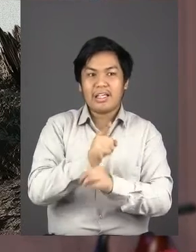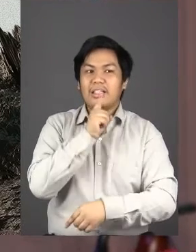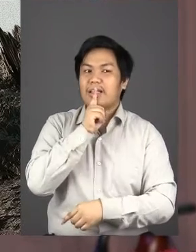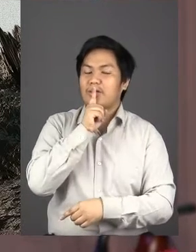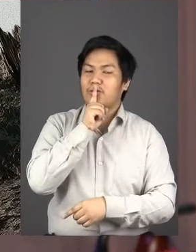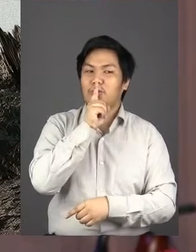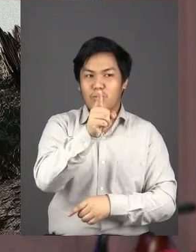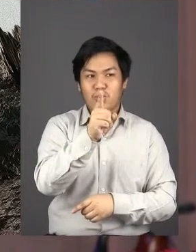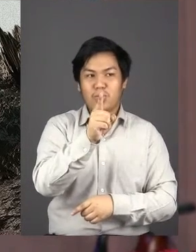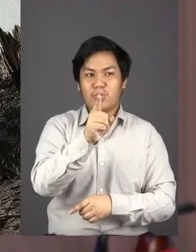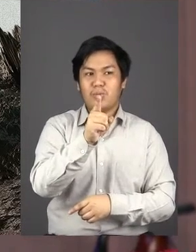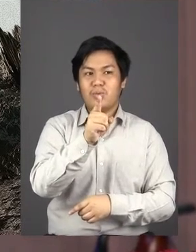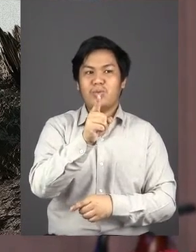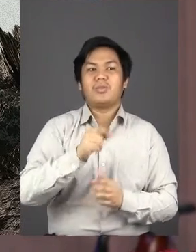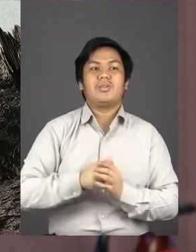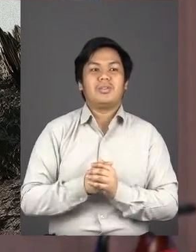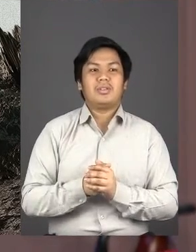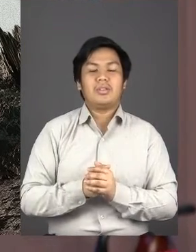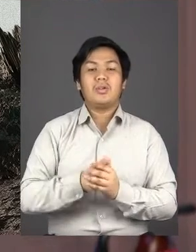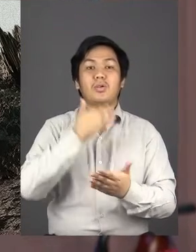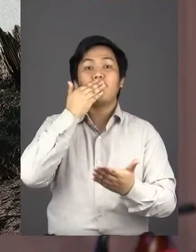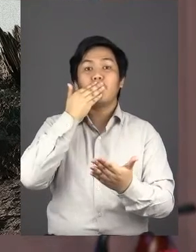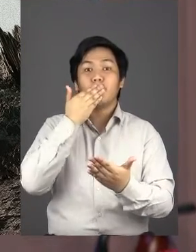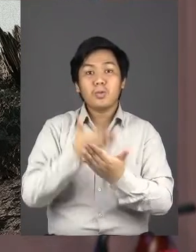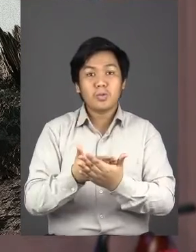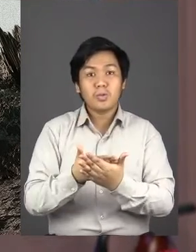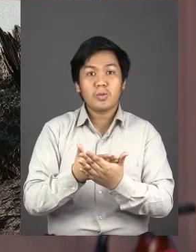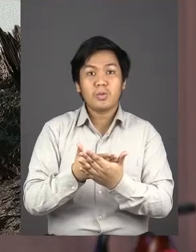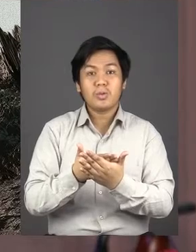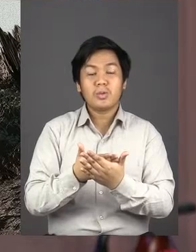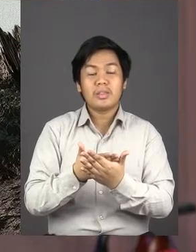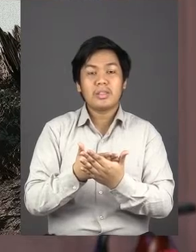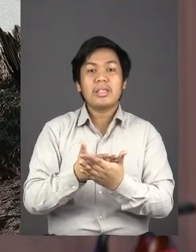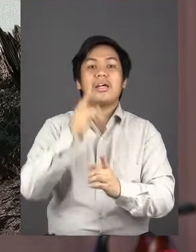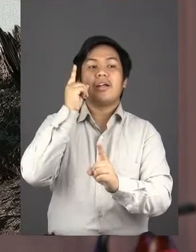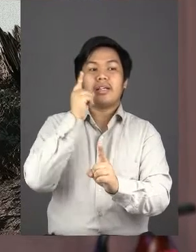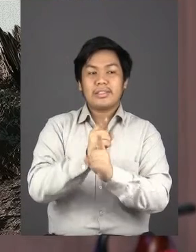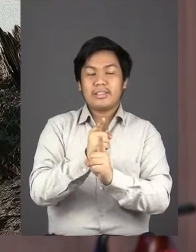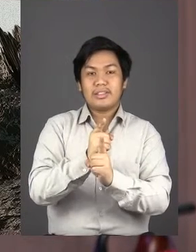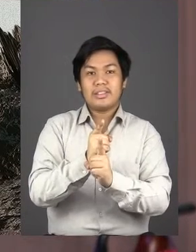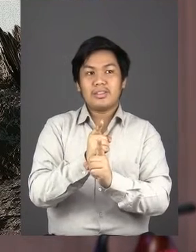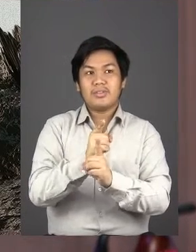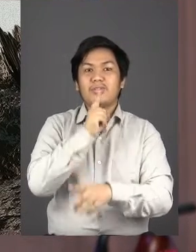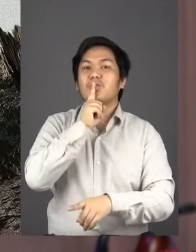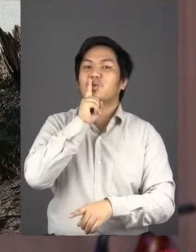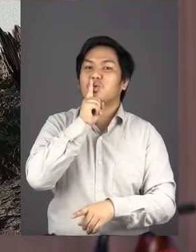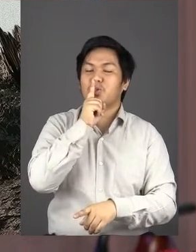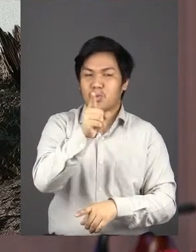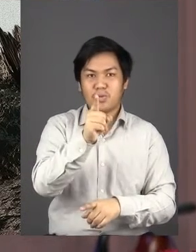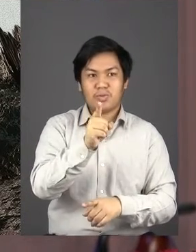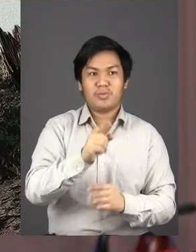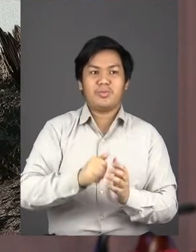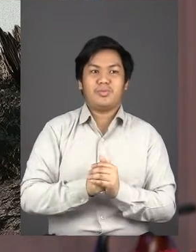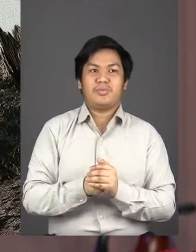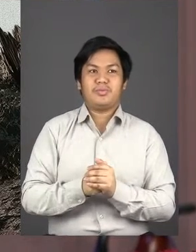true. Sa ibang version, goodness, righteousness, truth.